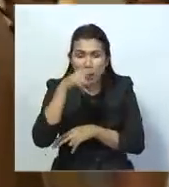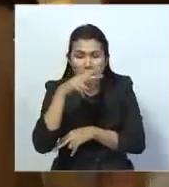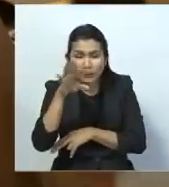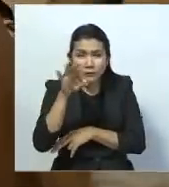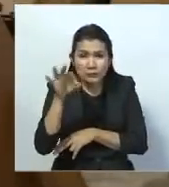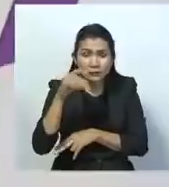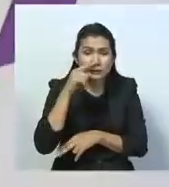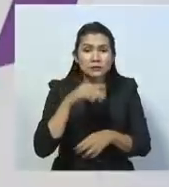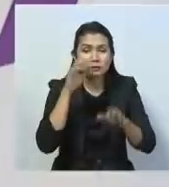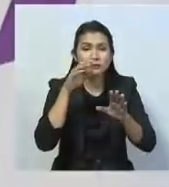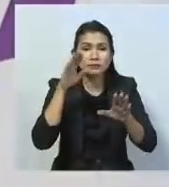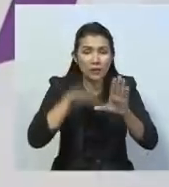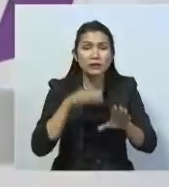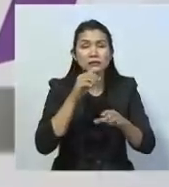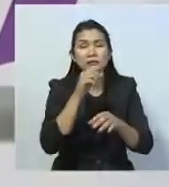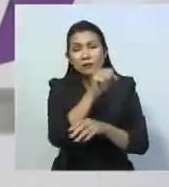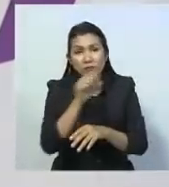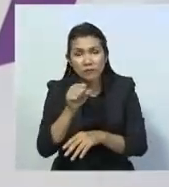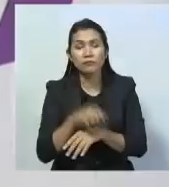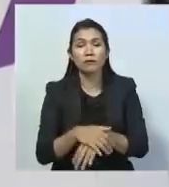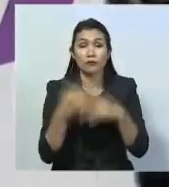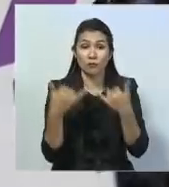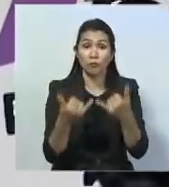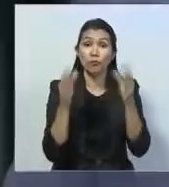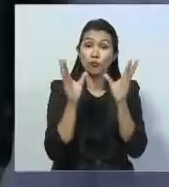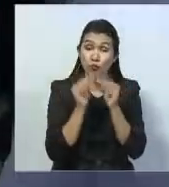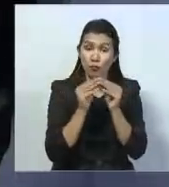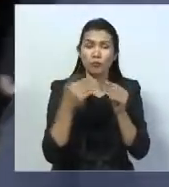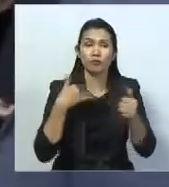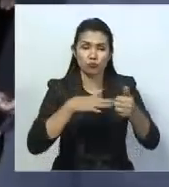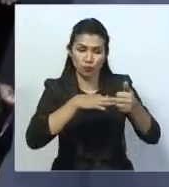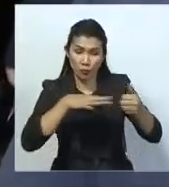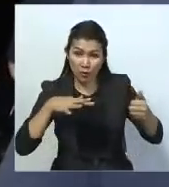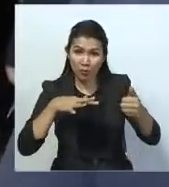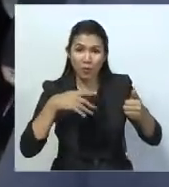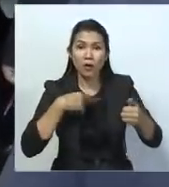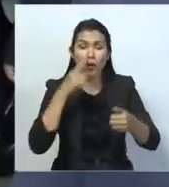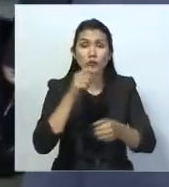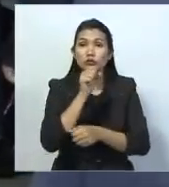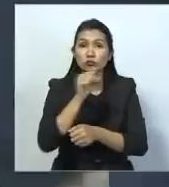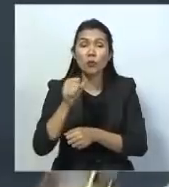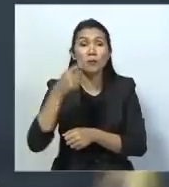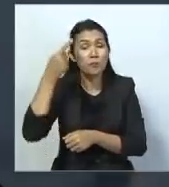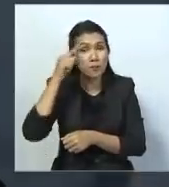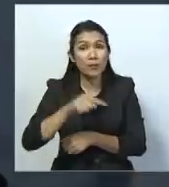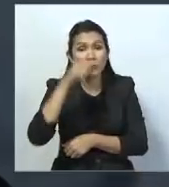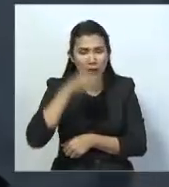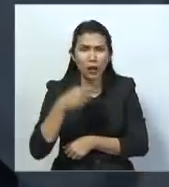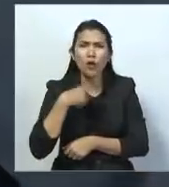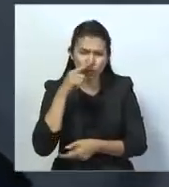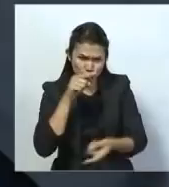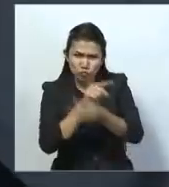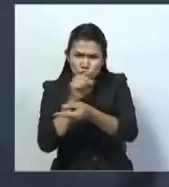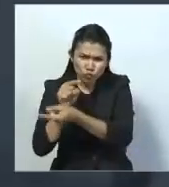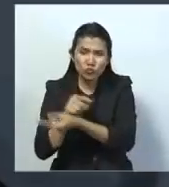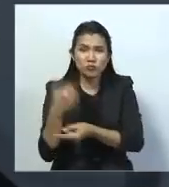รรครับเลือกตั้งส.ส.การประชุมวันนี้มีอดีตแกนนำและอดีตส.ส.พรรคเพื่อไทยเรียกว่าคุ้นหน้าคุ้นต